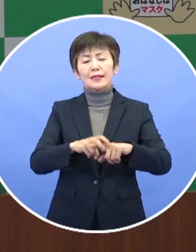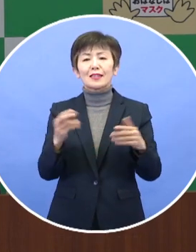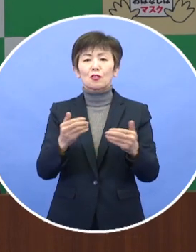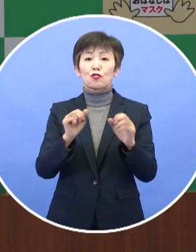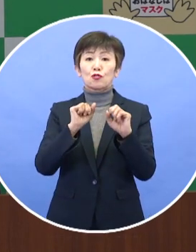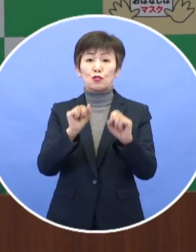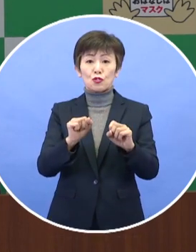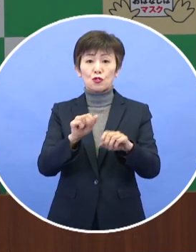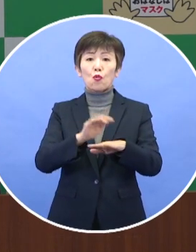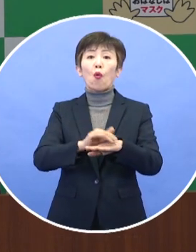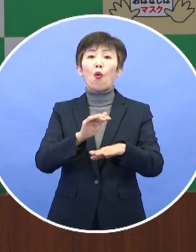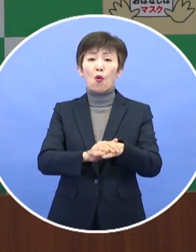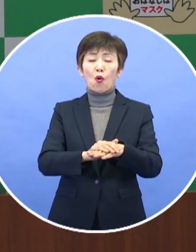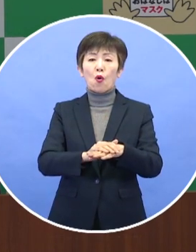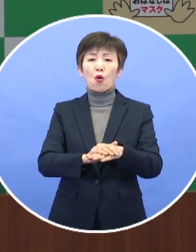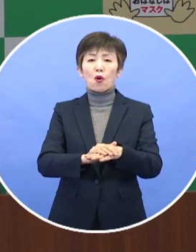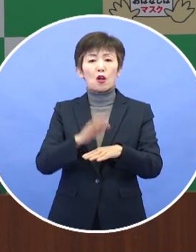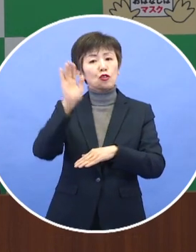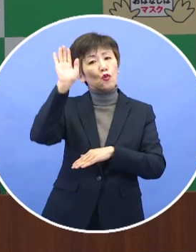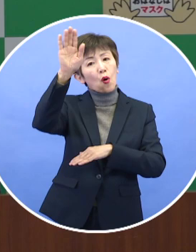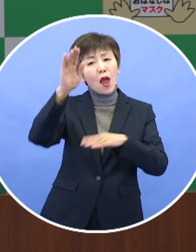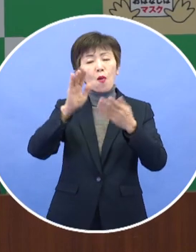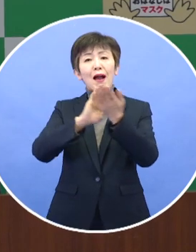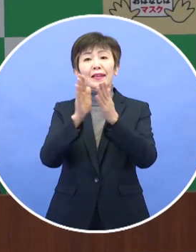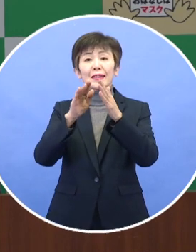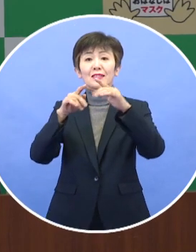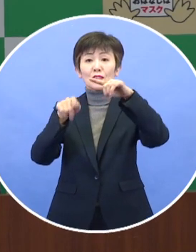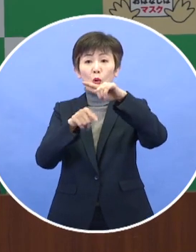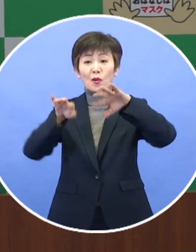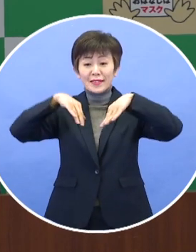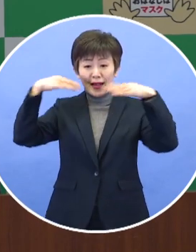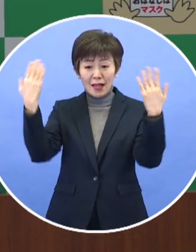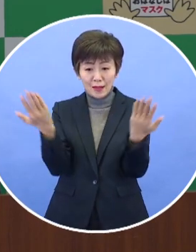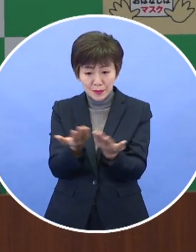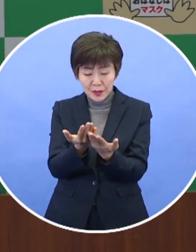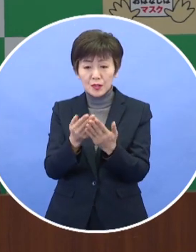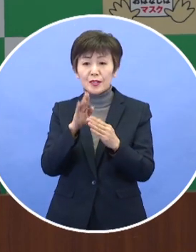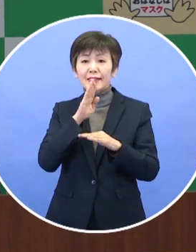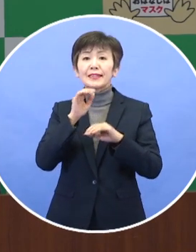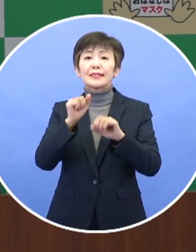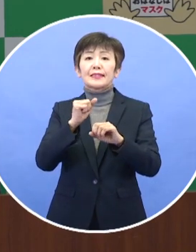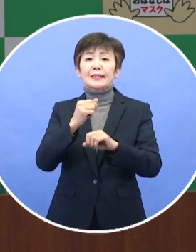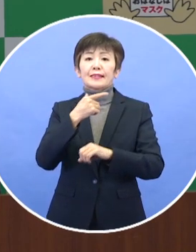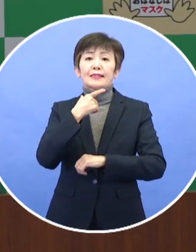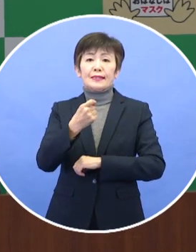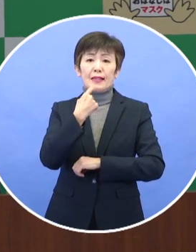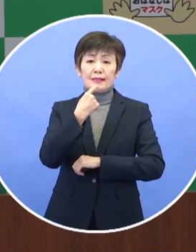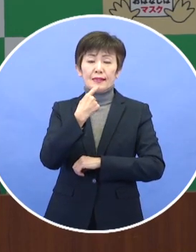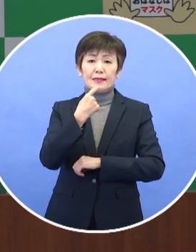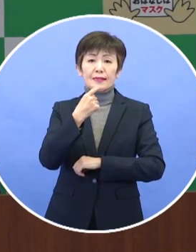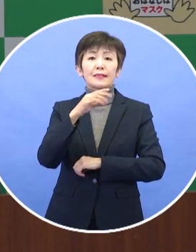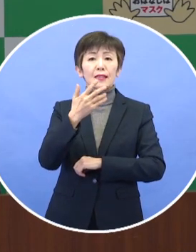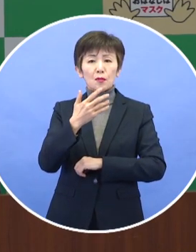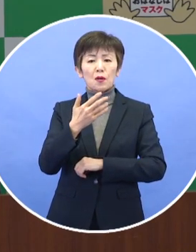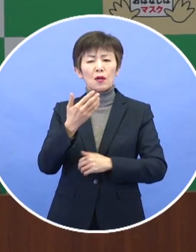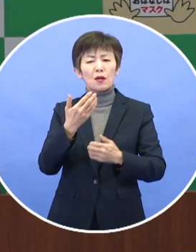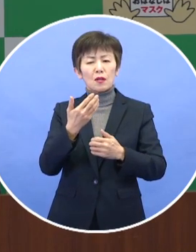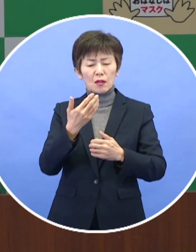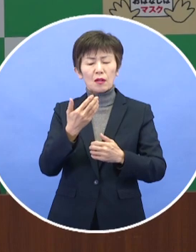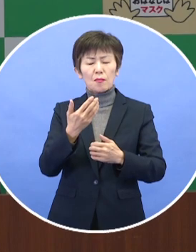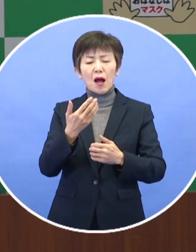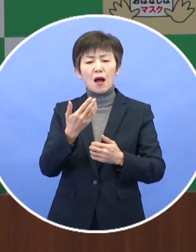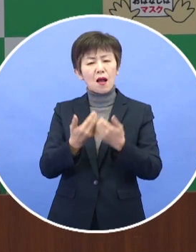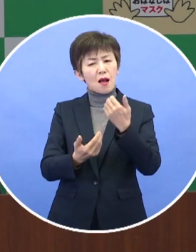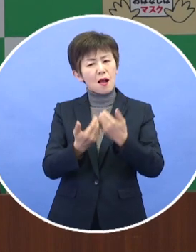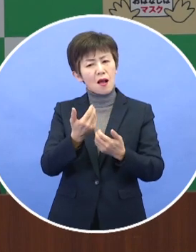ようにやっていきたい。もしかするとやりにくいところあるかもしれませんので、全部できるかどうかというのはちょっと分かりませんが、それにしても拡大を、急